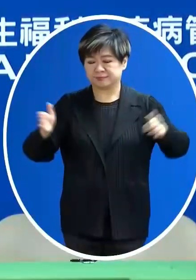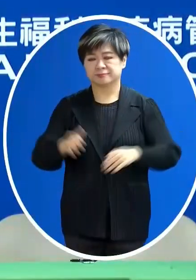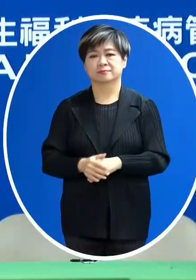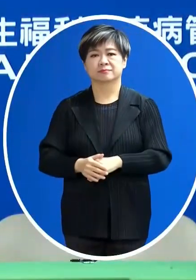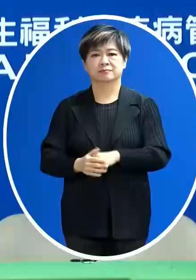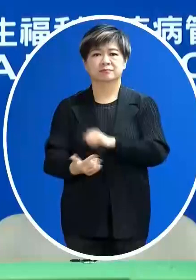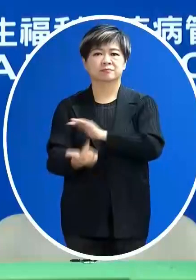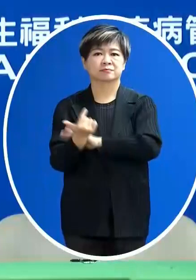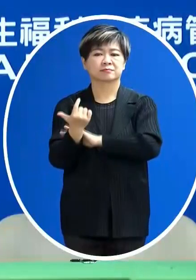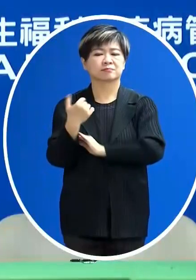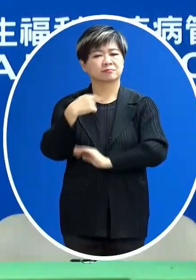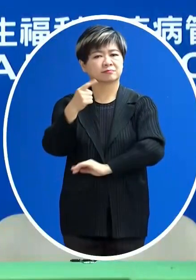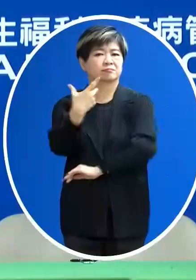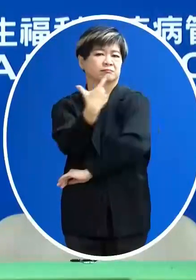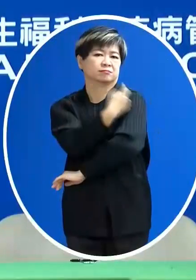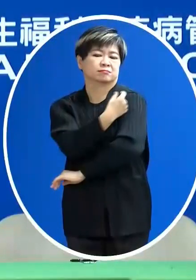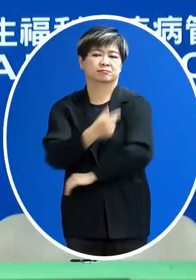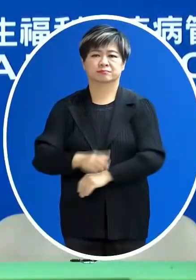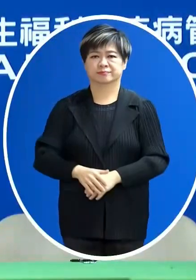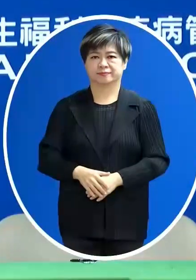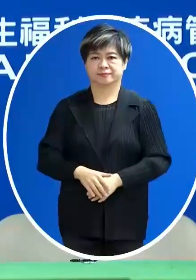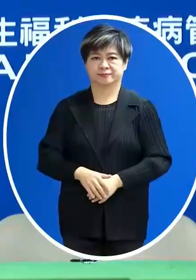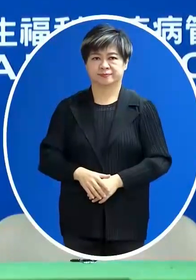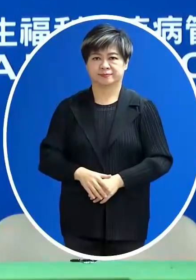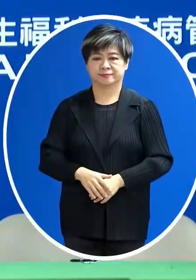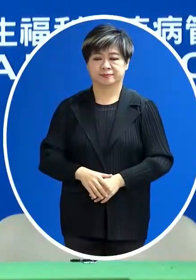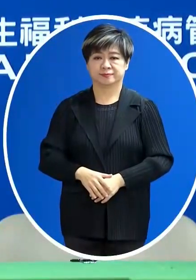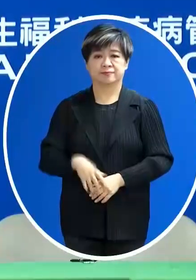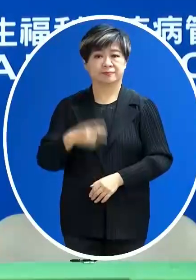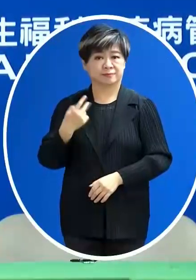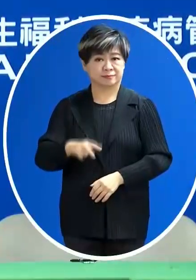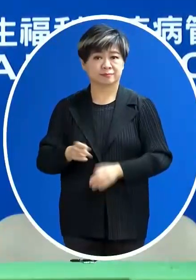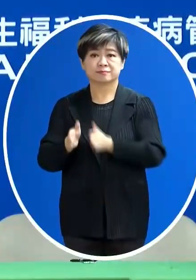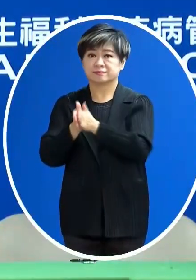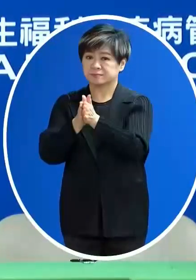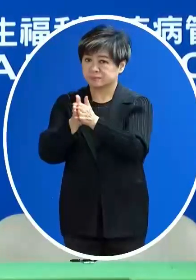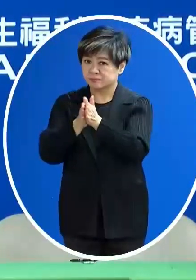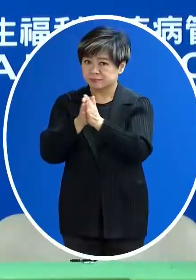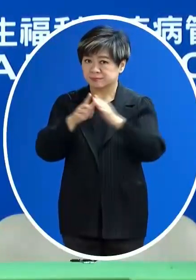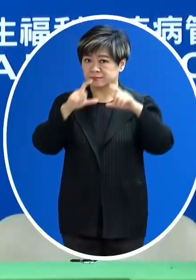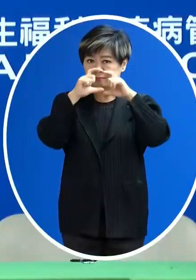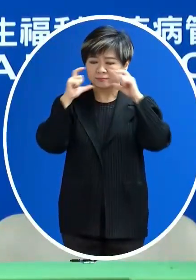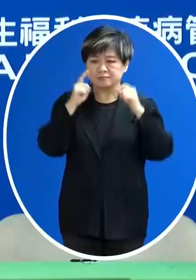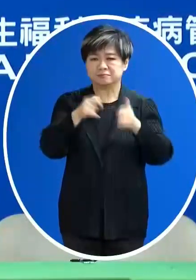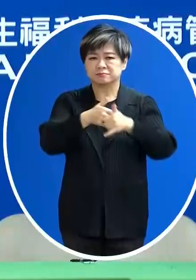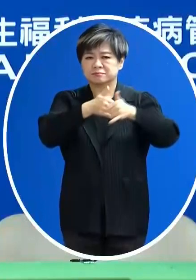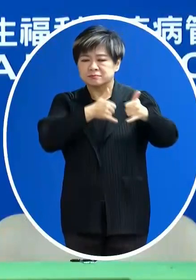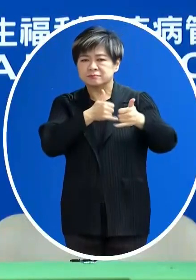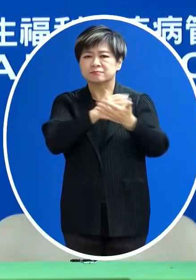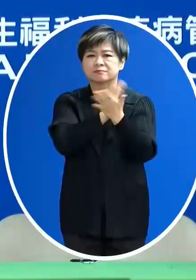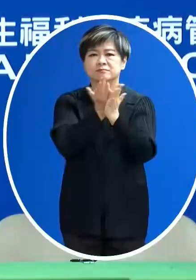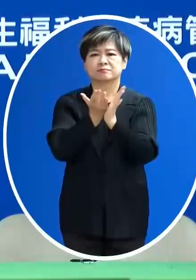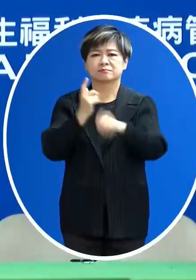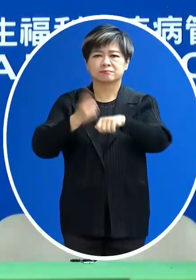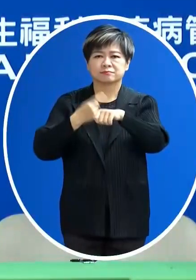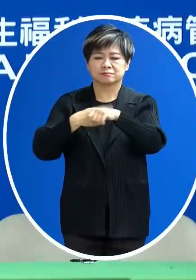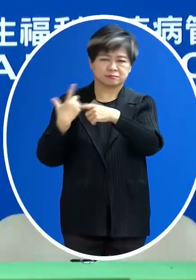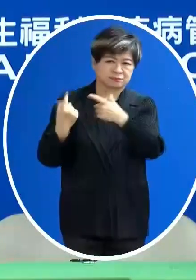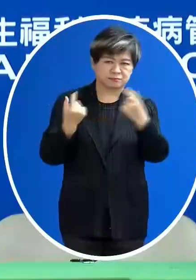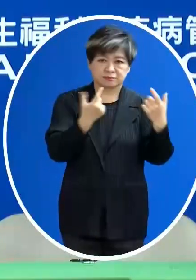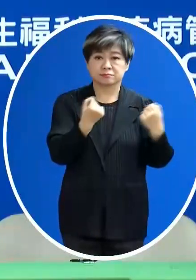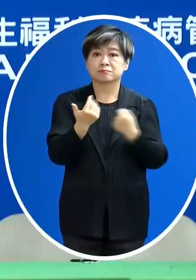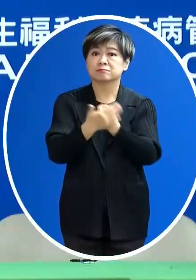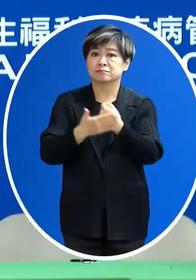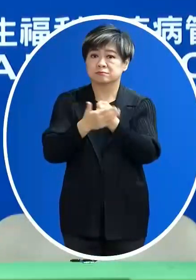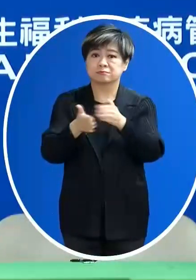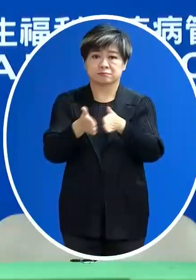够去把疫苗打好。那当然，勤洗手、维持良好的卫生习惯，这个是在重申了那我这边